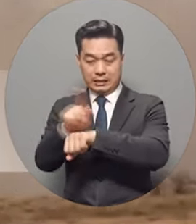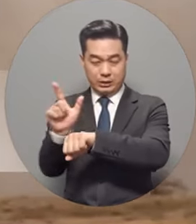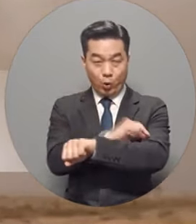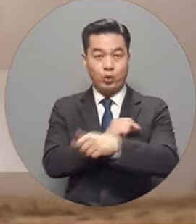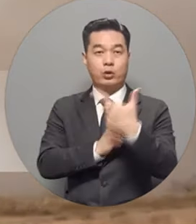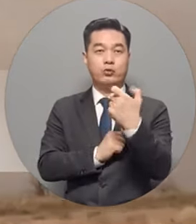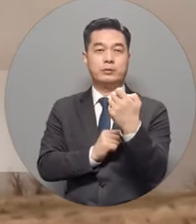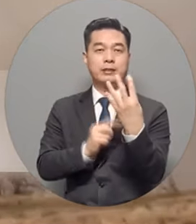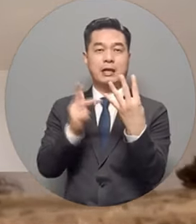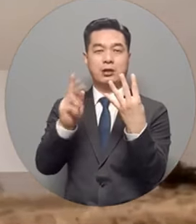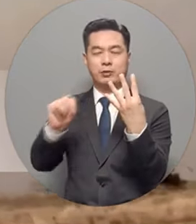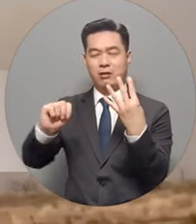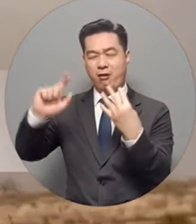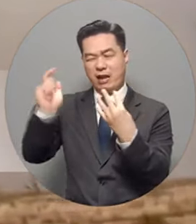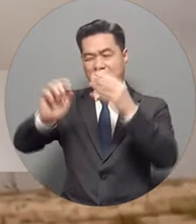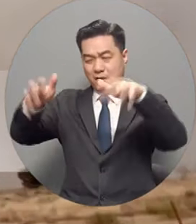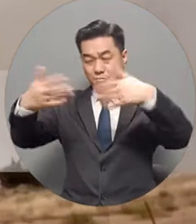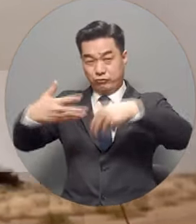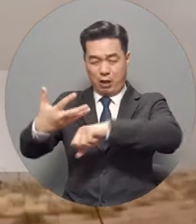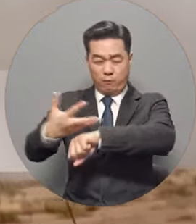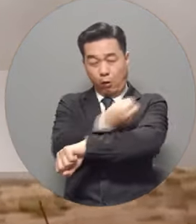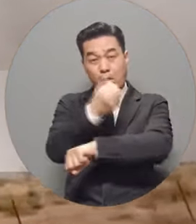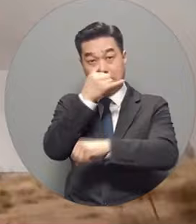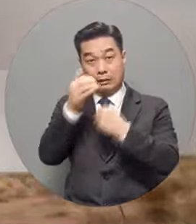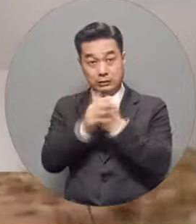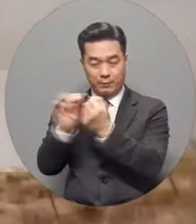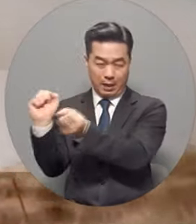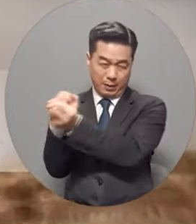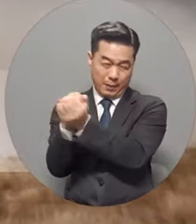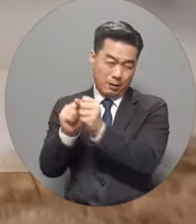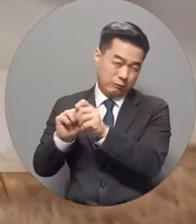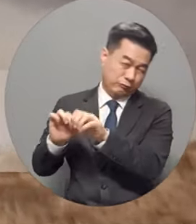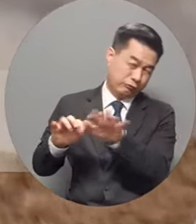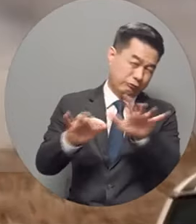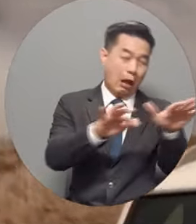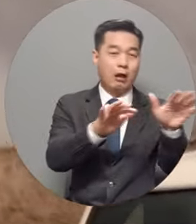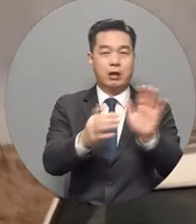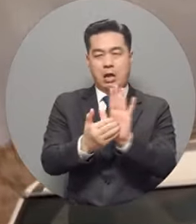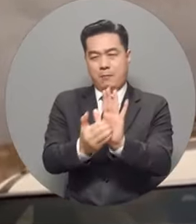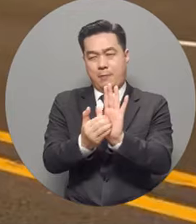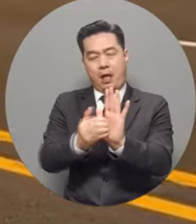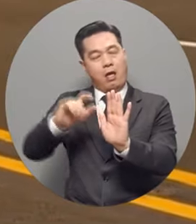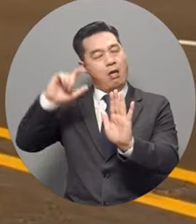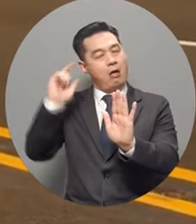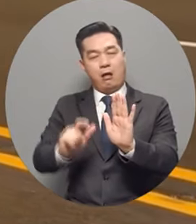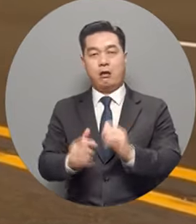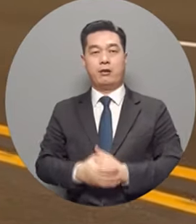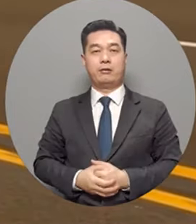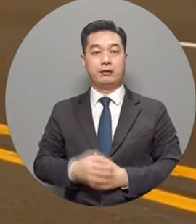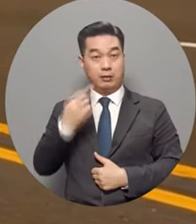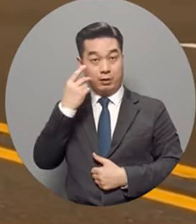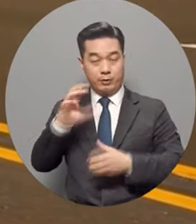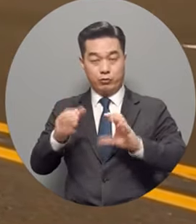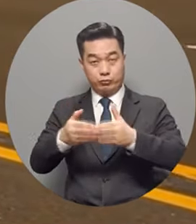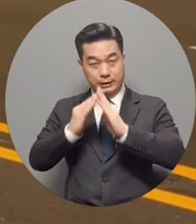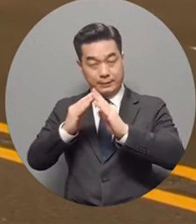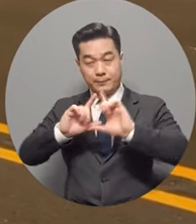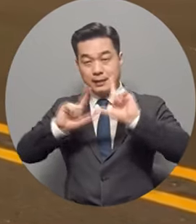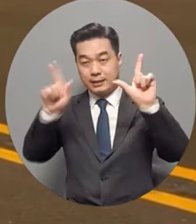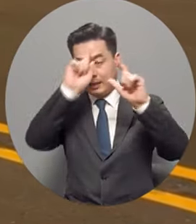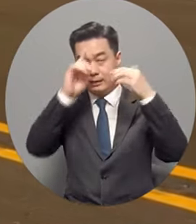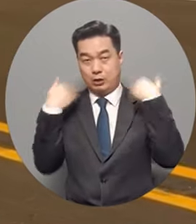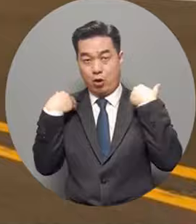강풍을 타고 산불이 급속도로 번지고 있어 진화가 어려운 것으로 알려졌습니다 미국 국립기상청은 강한